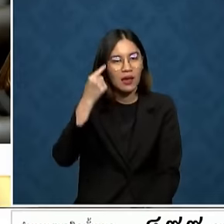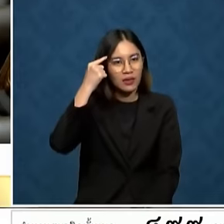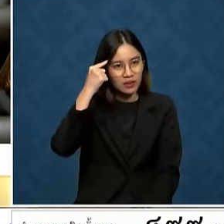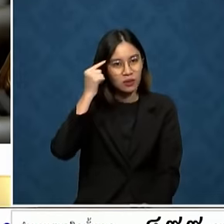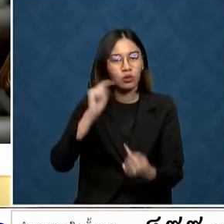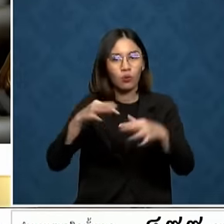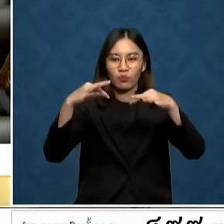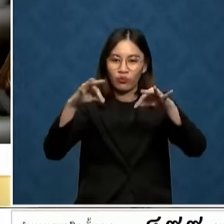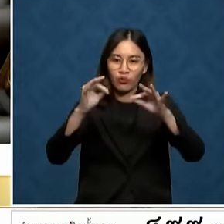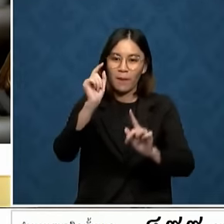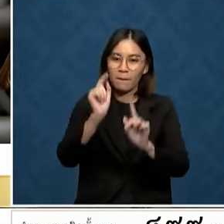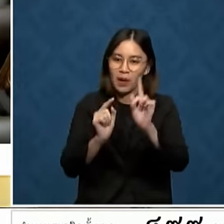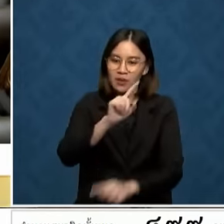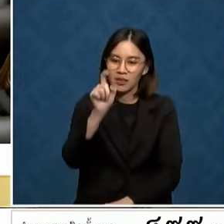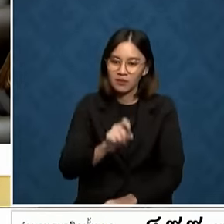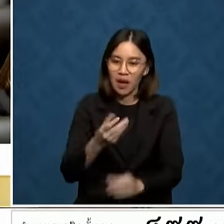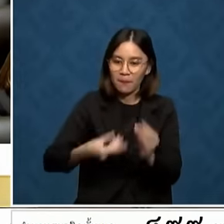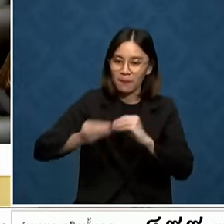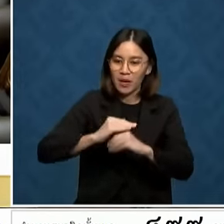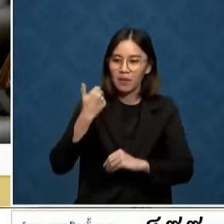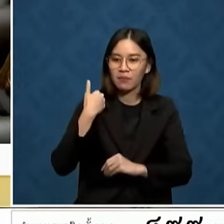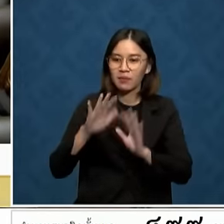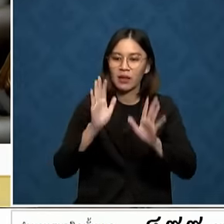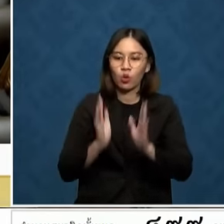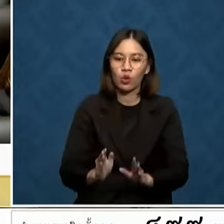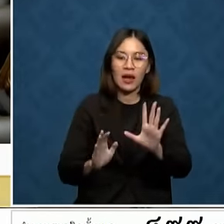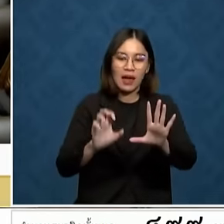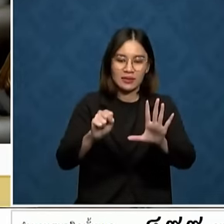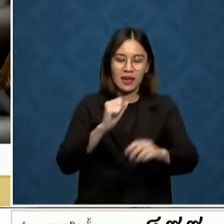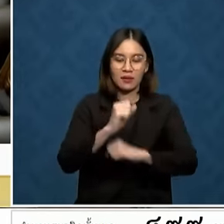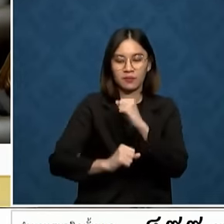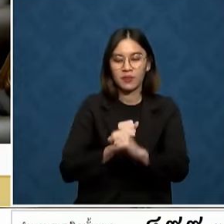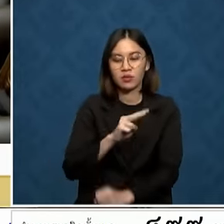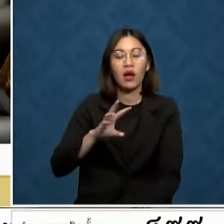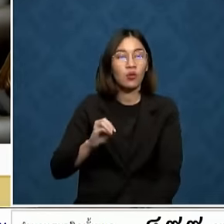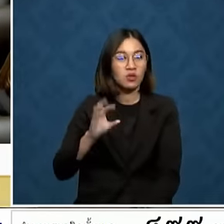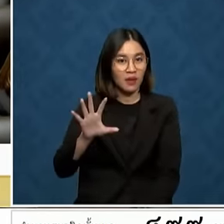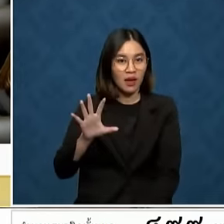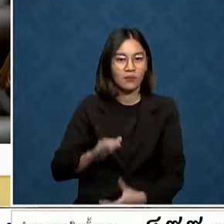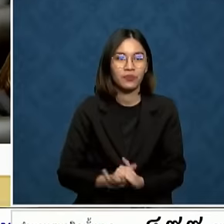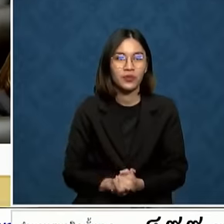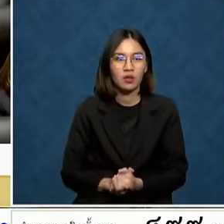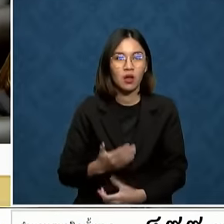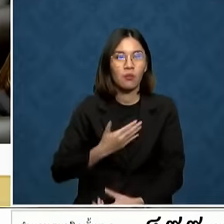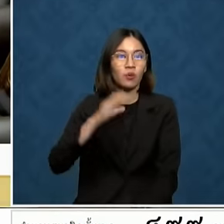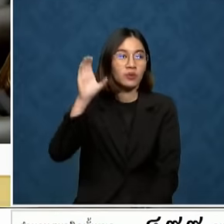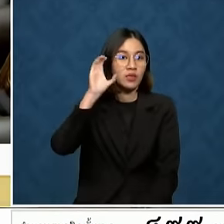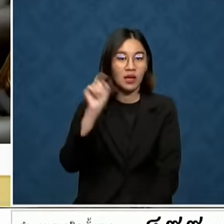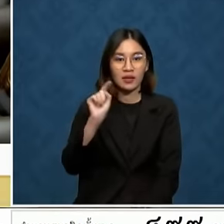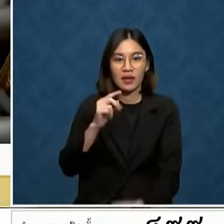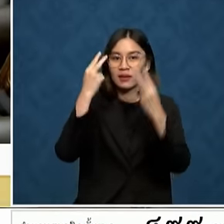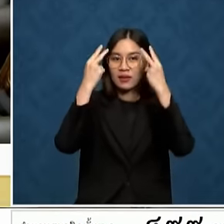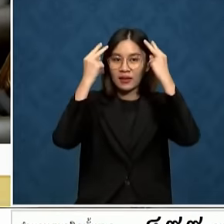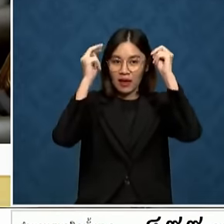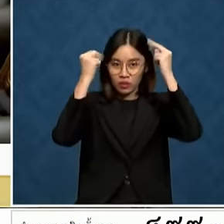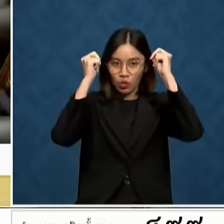แบบสบถามวานจะเพิ่มขึ้นเกิบเทาตัวจากประมาณ 500,000 กวาคน เมอปี 2,565ผมเชื่อครัวฒนาย